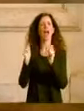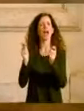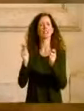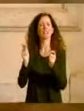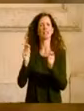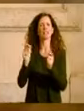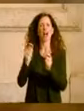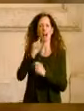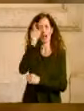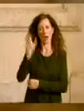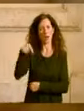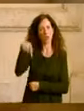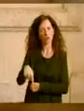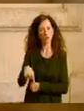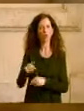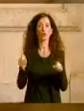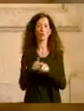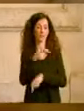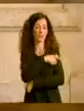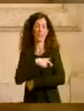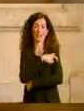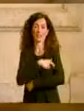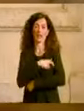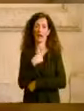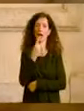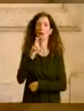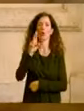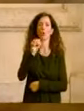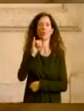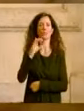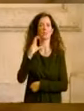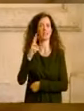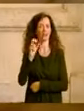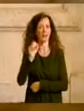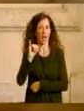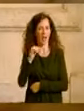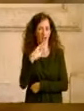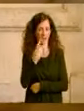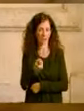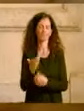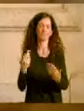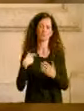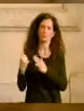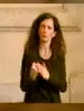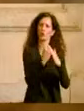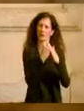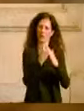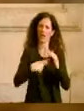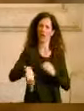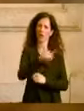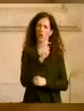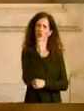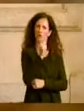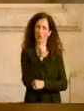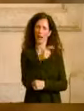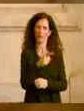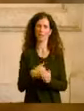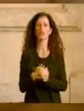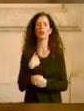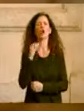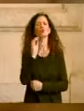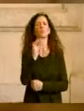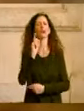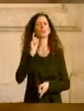sono in crisi come rimarcato dal sindacato Usigrai. Io vorrei sottoporre una domanda politica per quanto